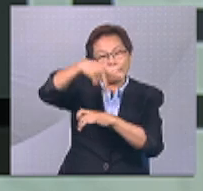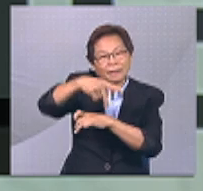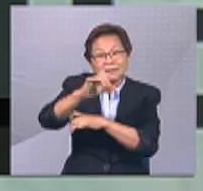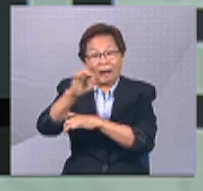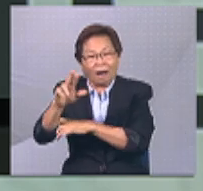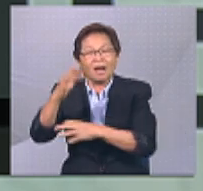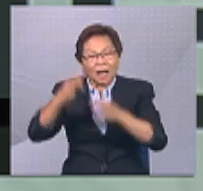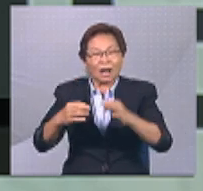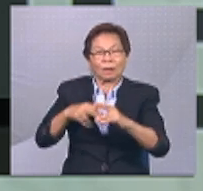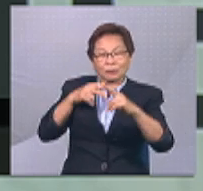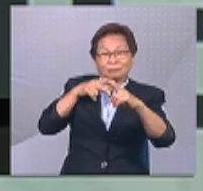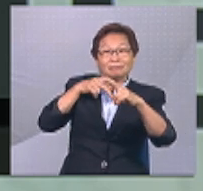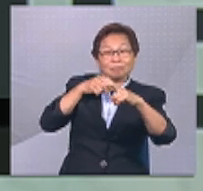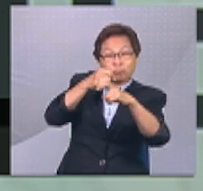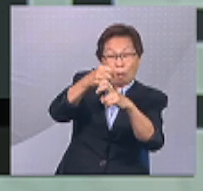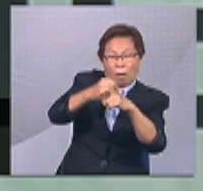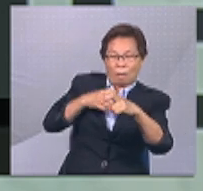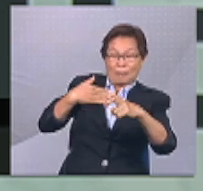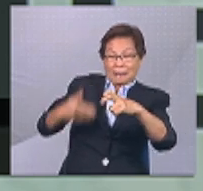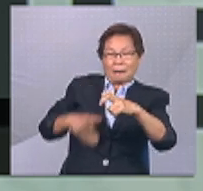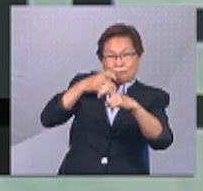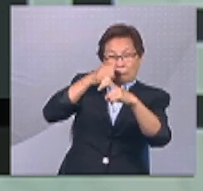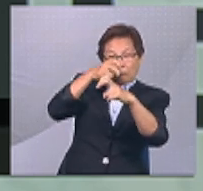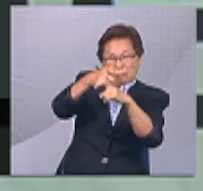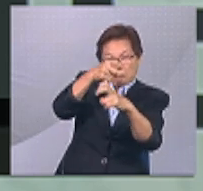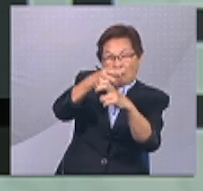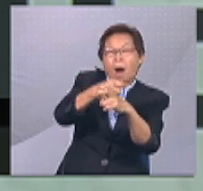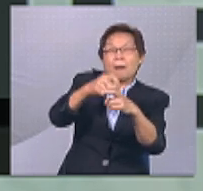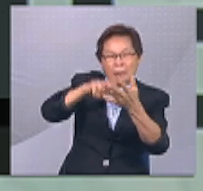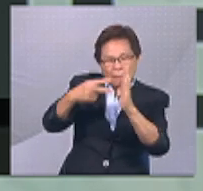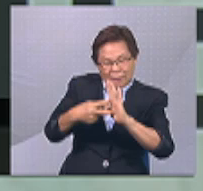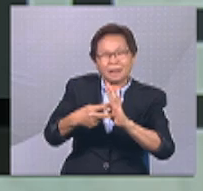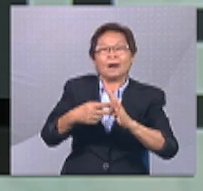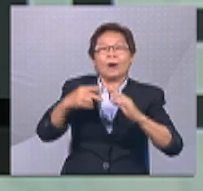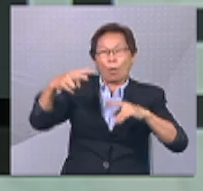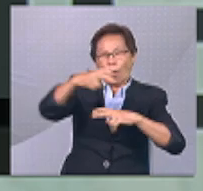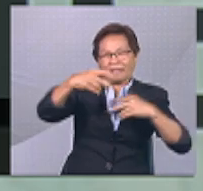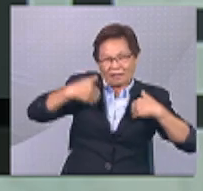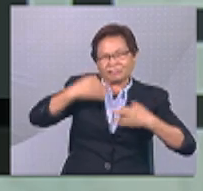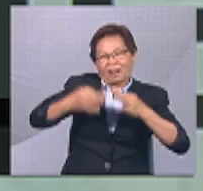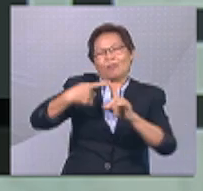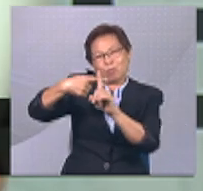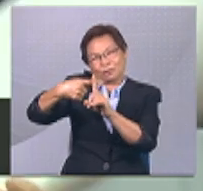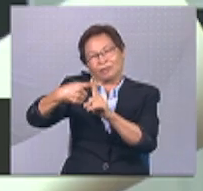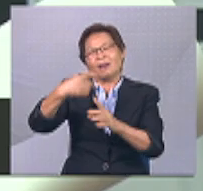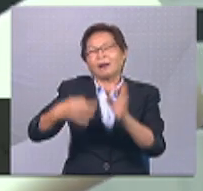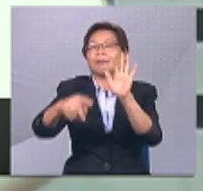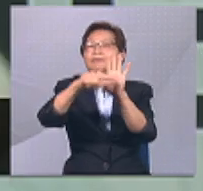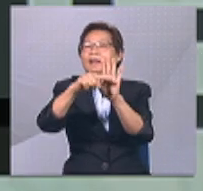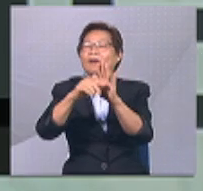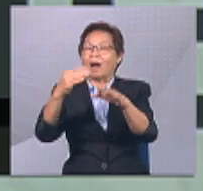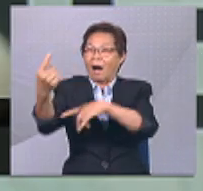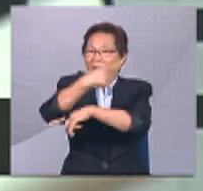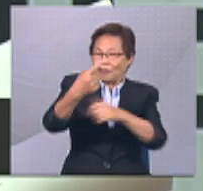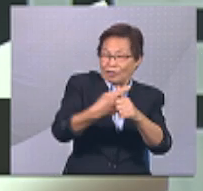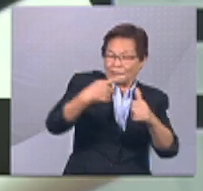antibody, ada kalanya virus tu masih ada kat situ. Itu satu, kalau dia positif. Kalau dia negatif, sebab hari pertama kita